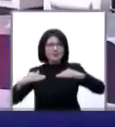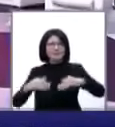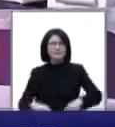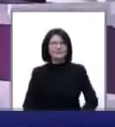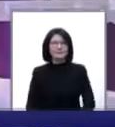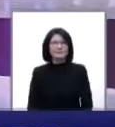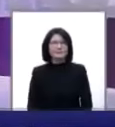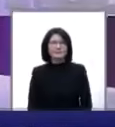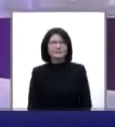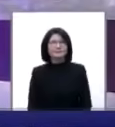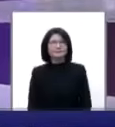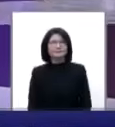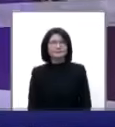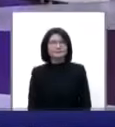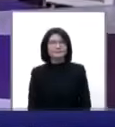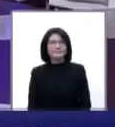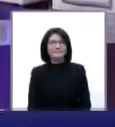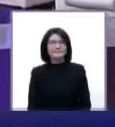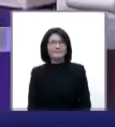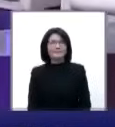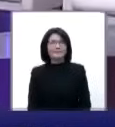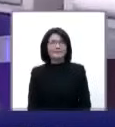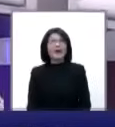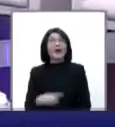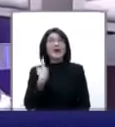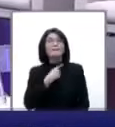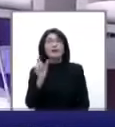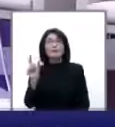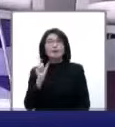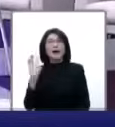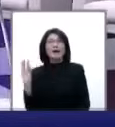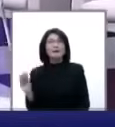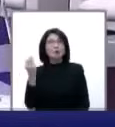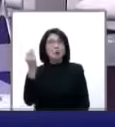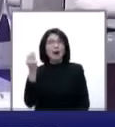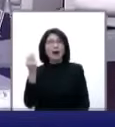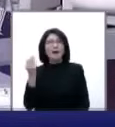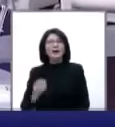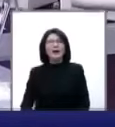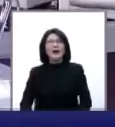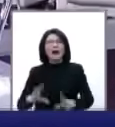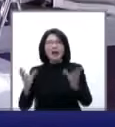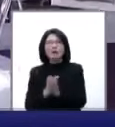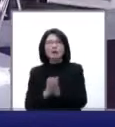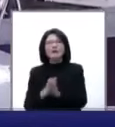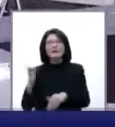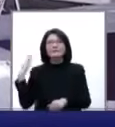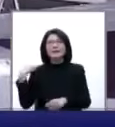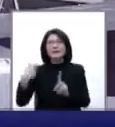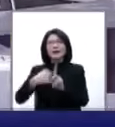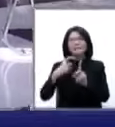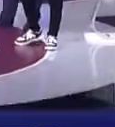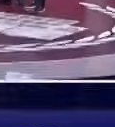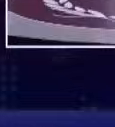bagaimana caranya gesturnya Seperti apa ekspresinya seperti apa mikroekspresinya seperti apa Mbak Monika melihat bagaimana perbandingan debat